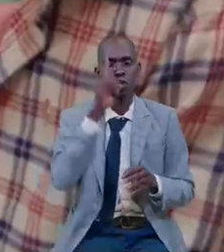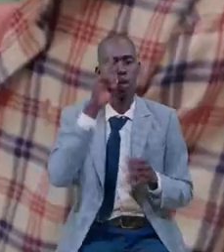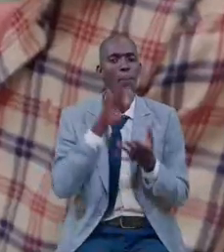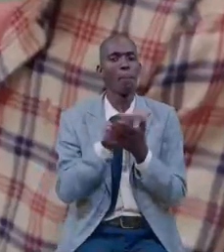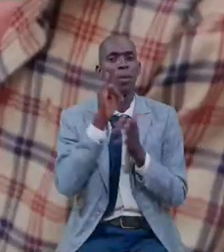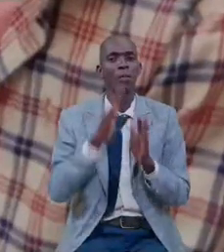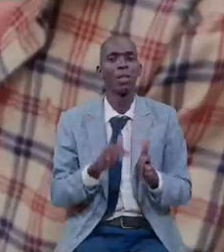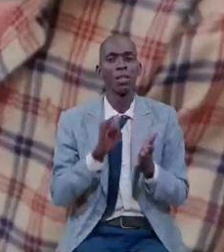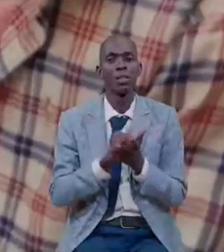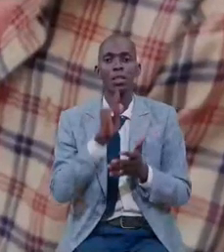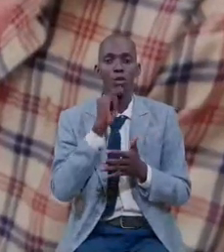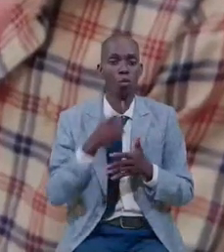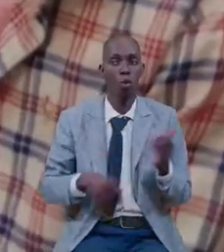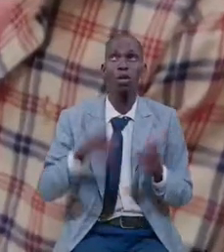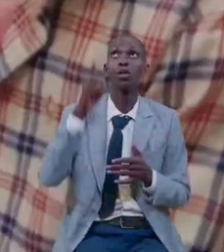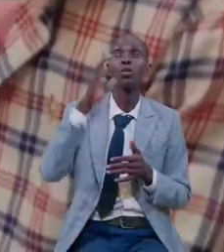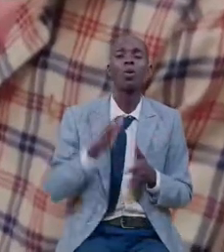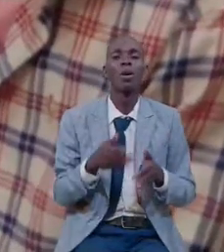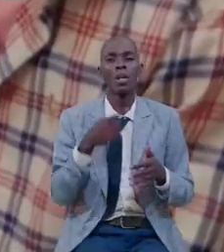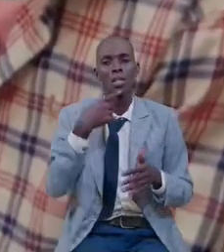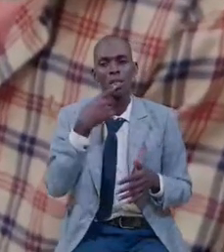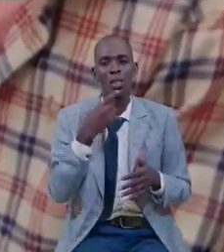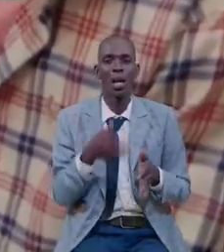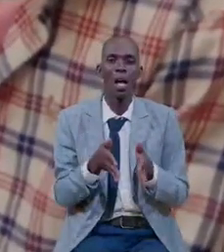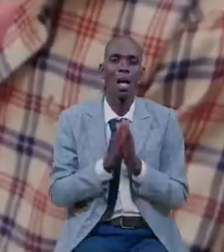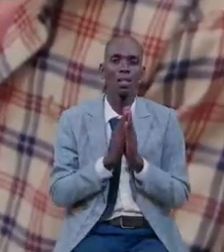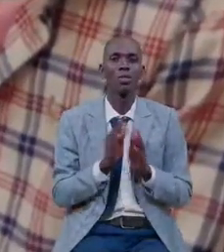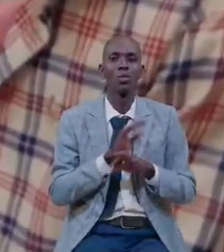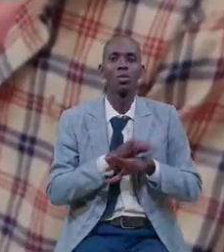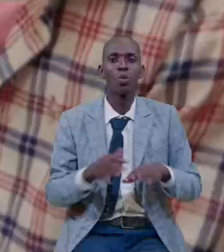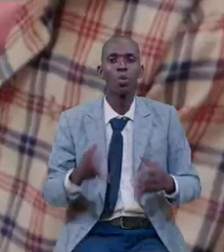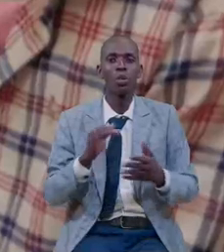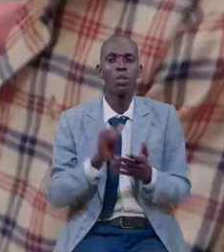ce que Dieu exige. Il ne veut pas la foi